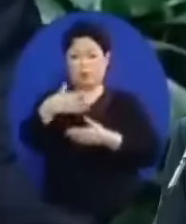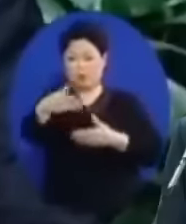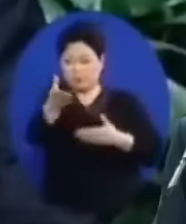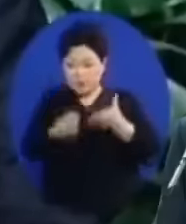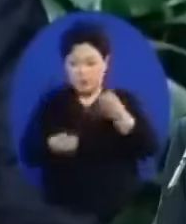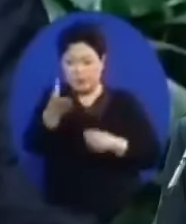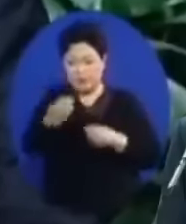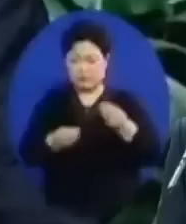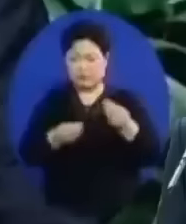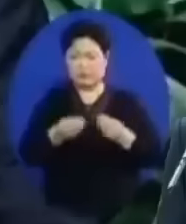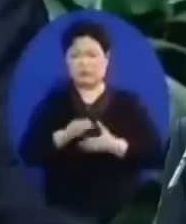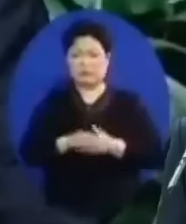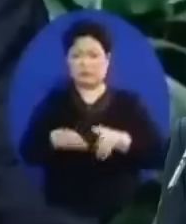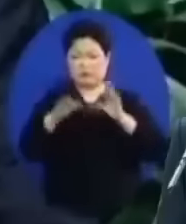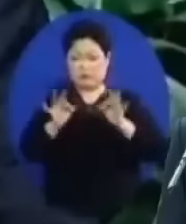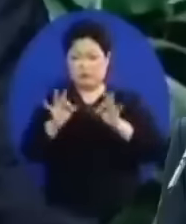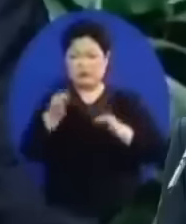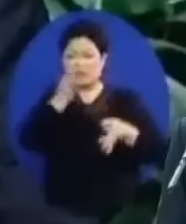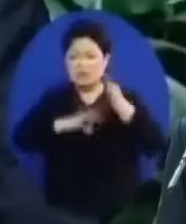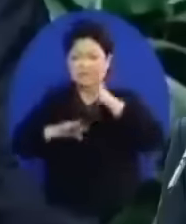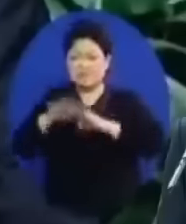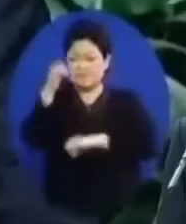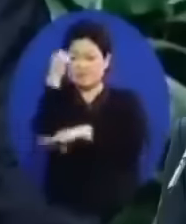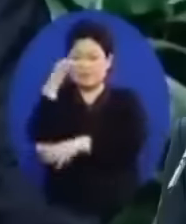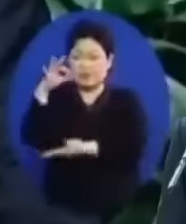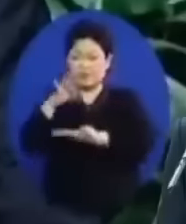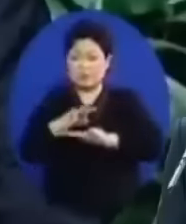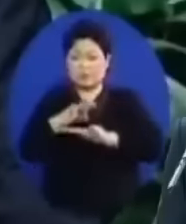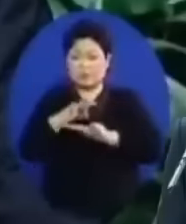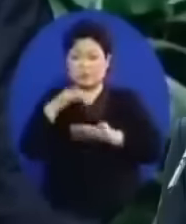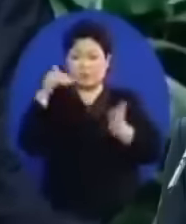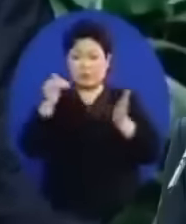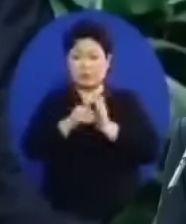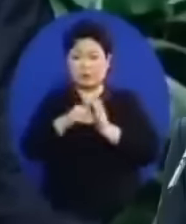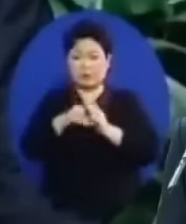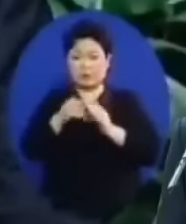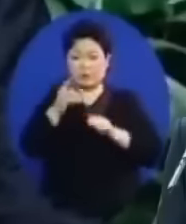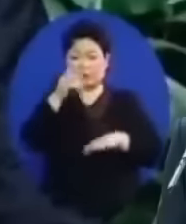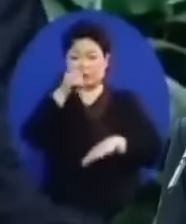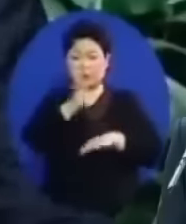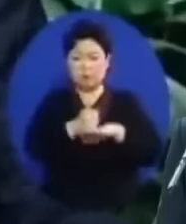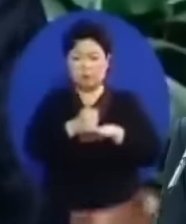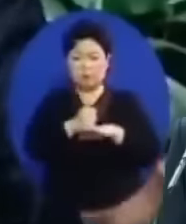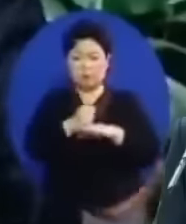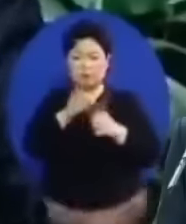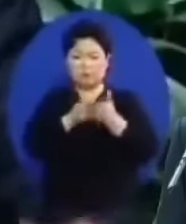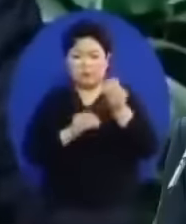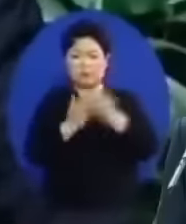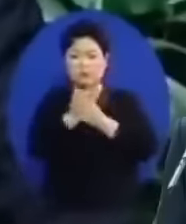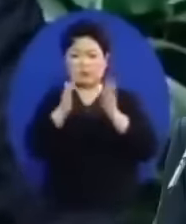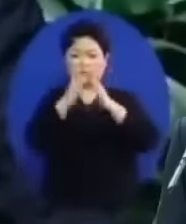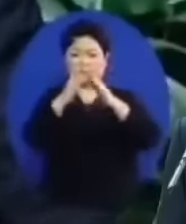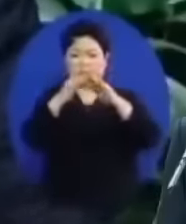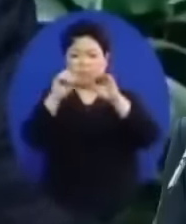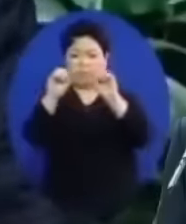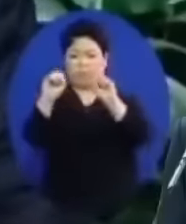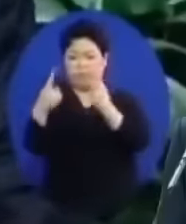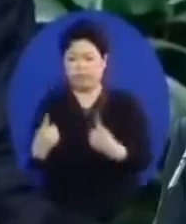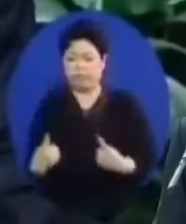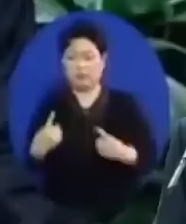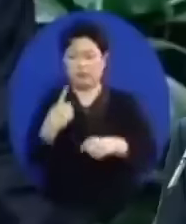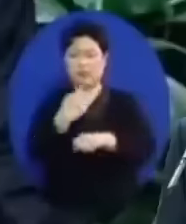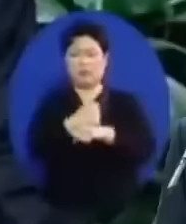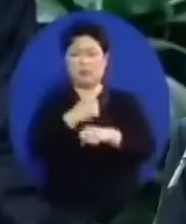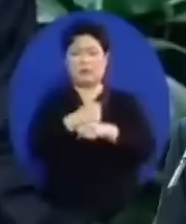빌려주고 원금과 이자를 받아서 잘 되다가 거품이 꺼졌습니다. 주택값이 떨어지고 부동산값이